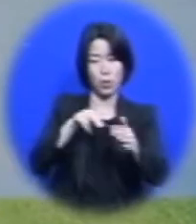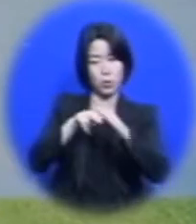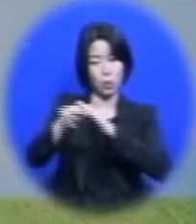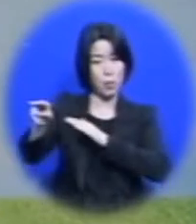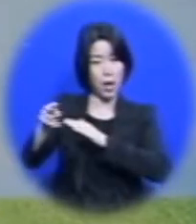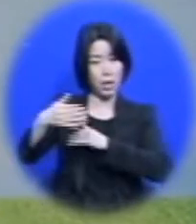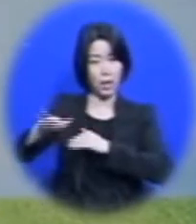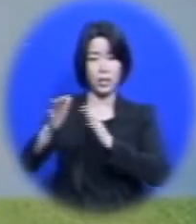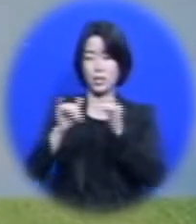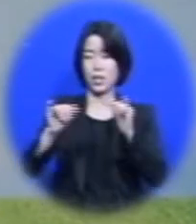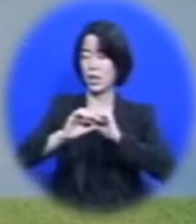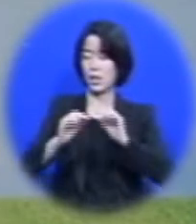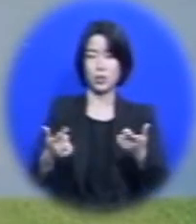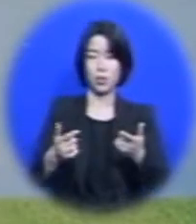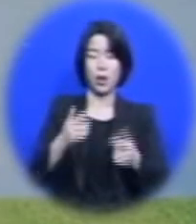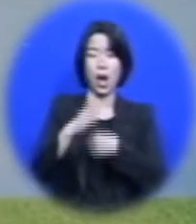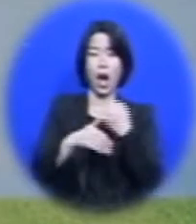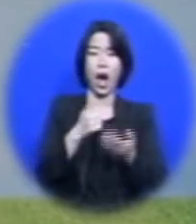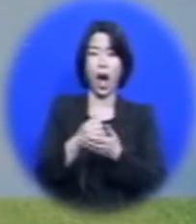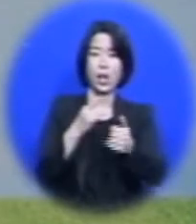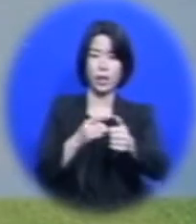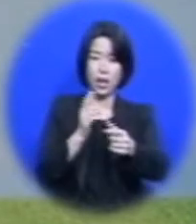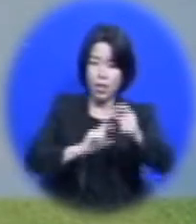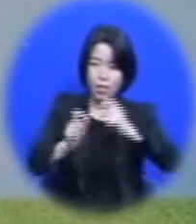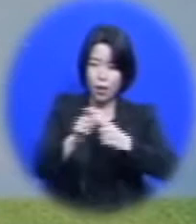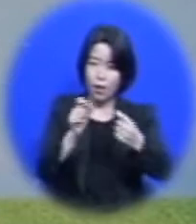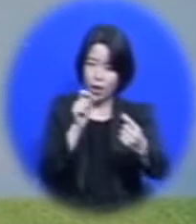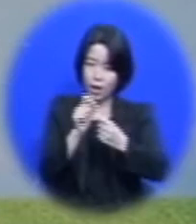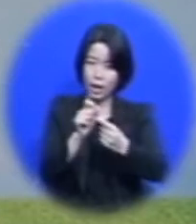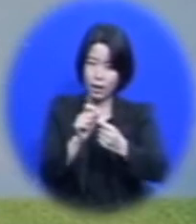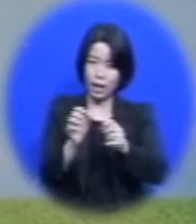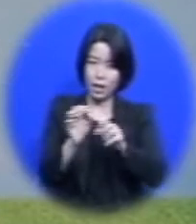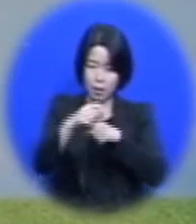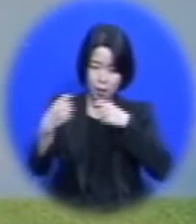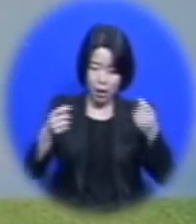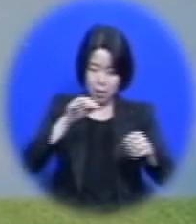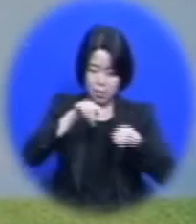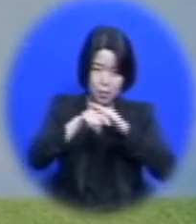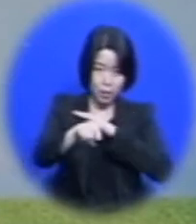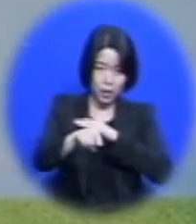아니고 하나님께로 더 가까이 파고들어가는 자라는 것입니다.